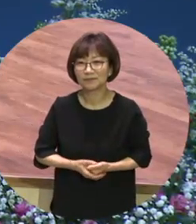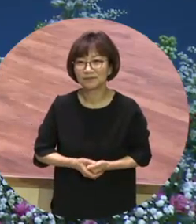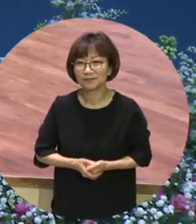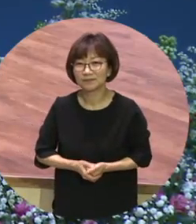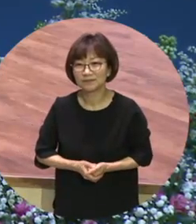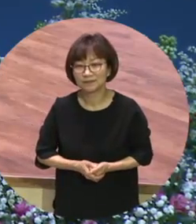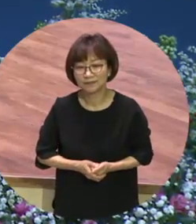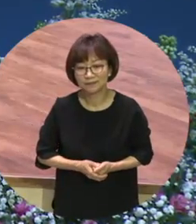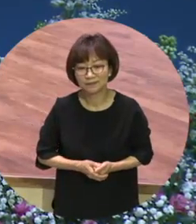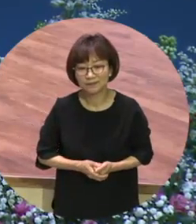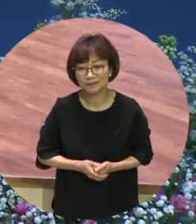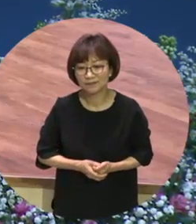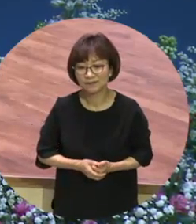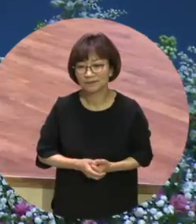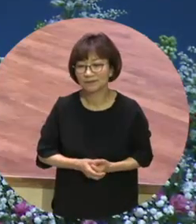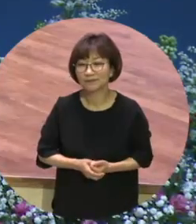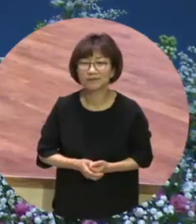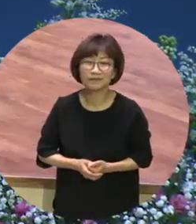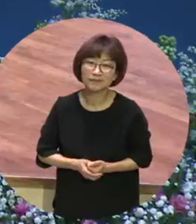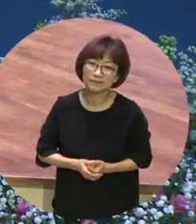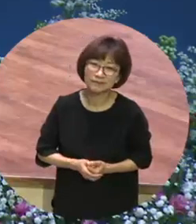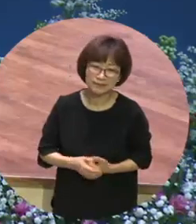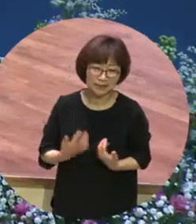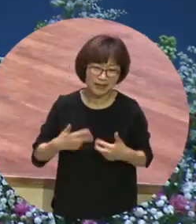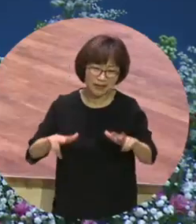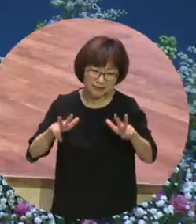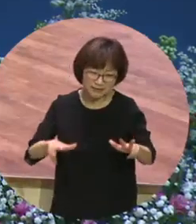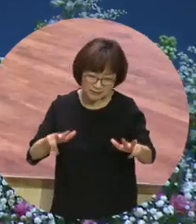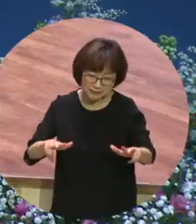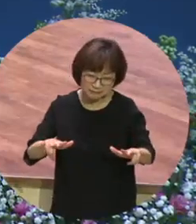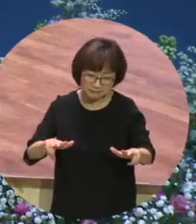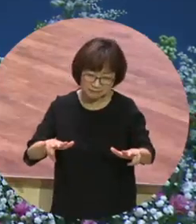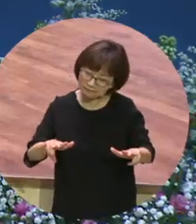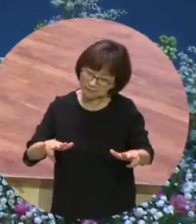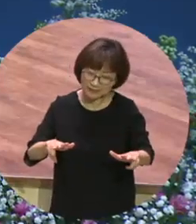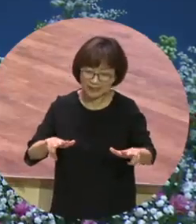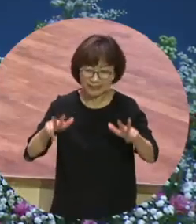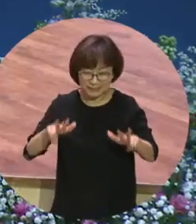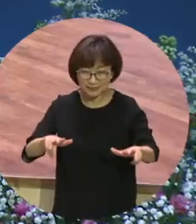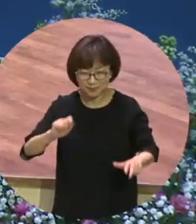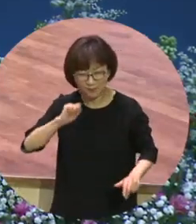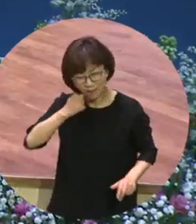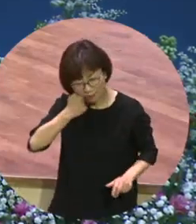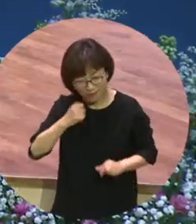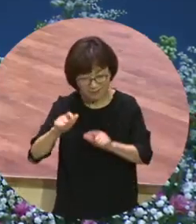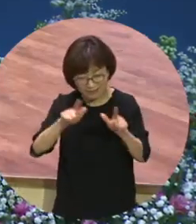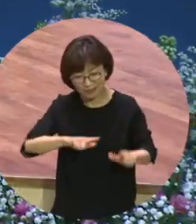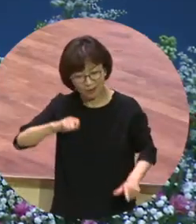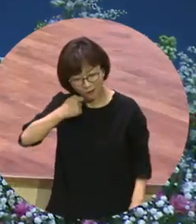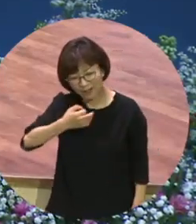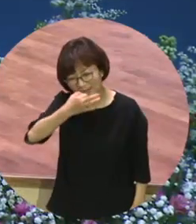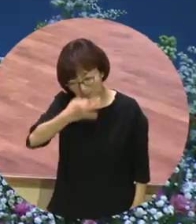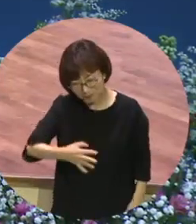정말로 말로 하다 치면 서민 중에 서민들만 다 모여있어. 어쩌면 그렇게.